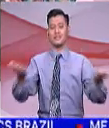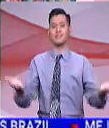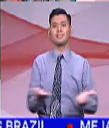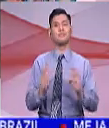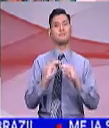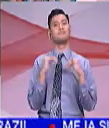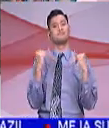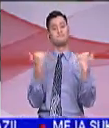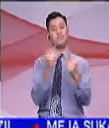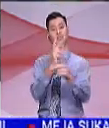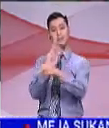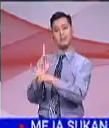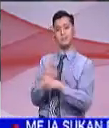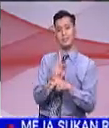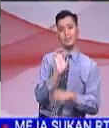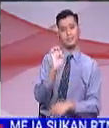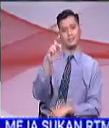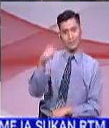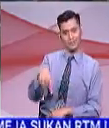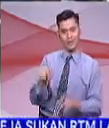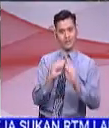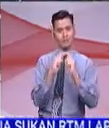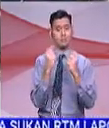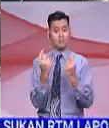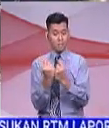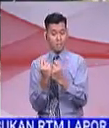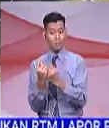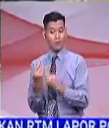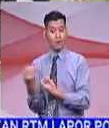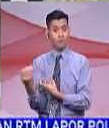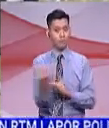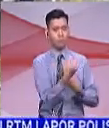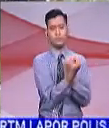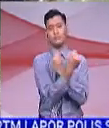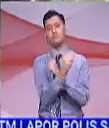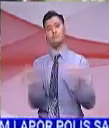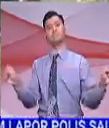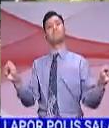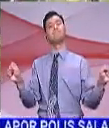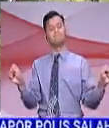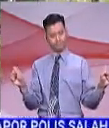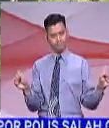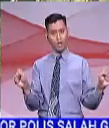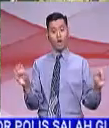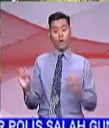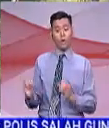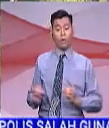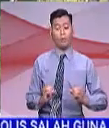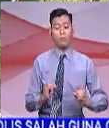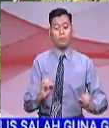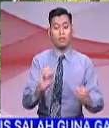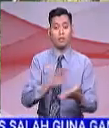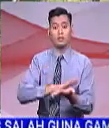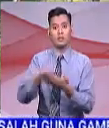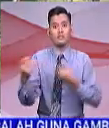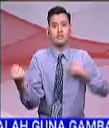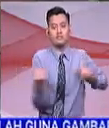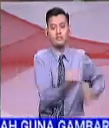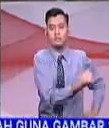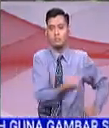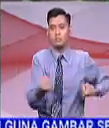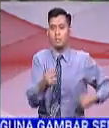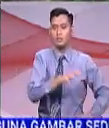menjaga SOP-SOP. Pasukan bomba sentiasa bersiap sedia melakukan operasi semburan nyah kuman sekitar